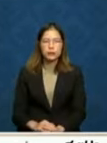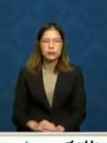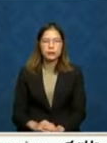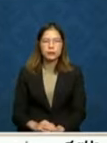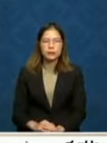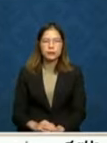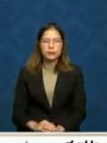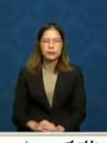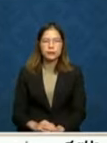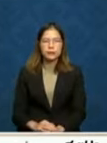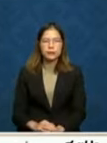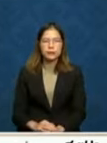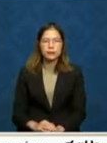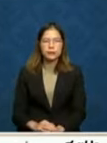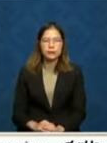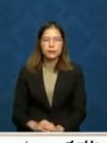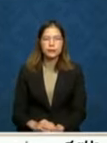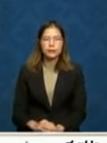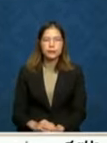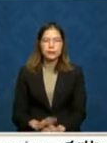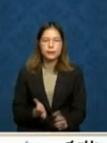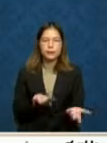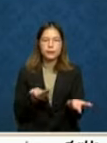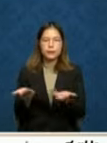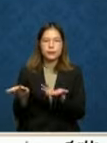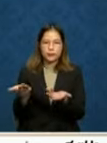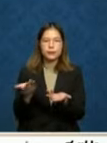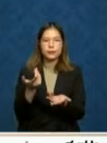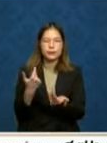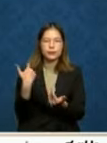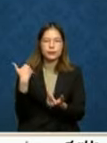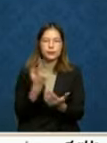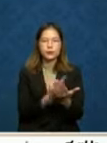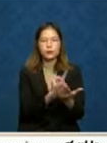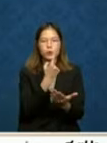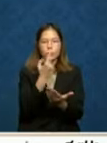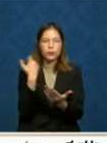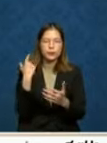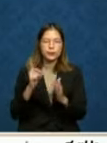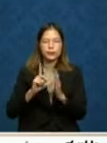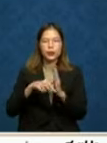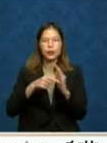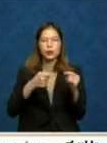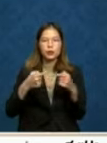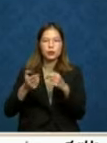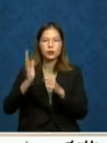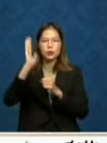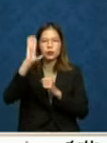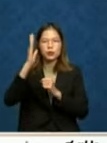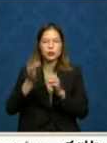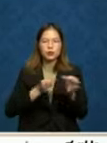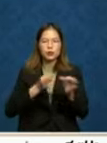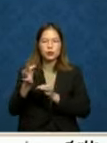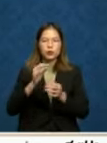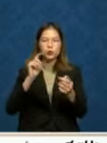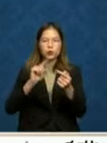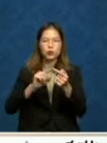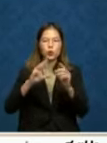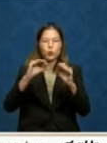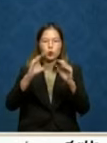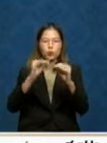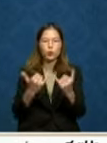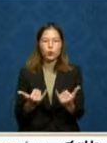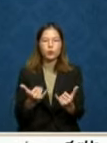เมื่อทั้ง5ท่านพร้อมแล้วนะครับเชิญผู้แทนหน่วยงานท่านเลขาครับได้แถลงต่อที่ประชุมครับ